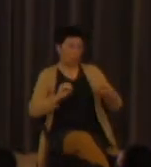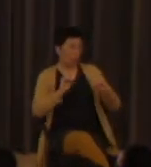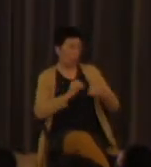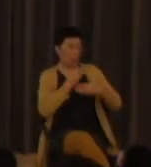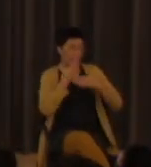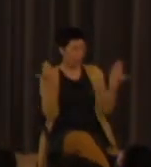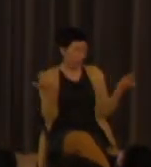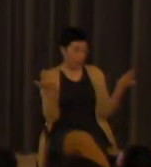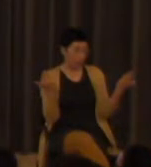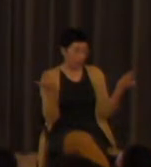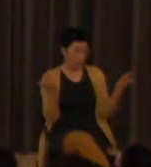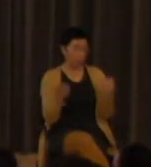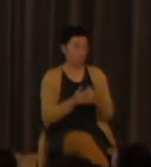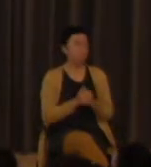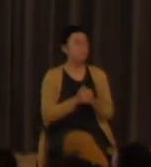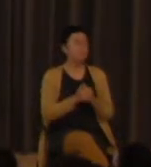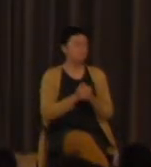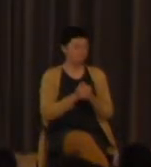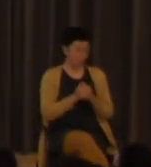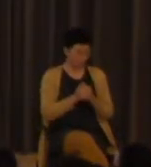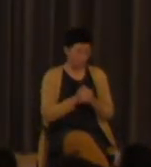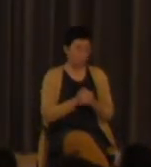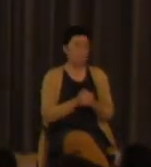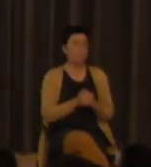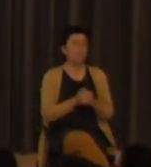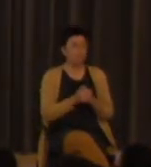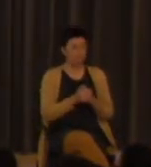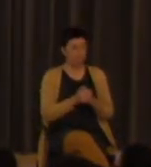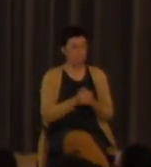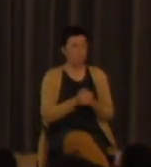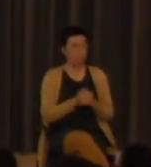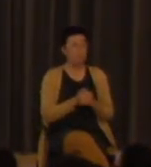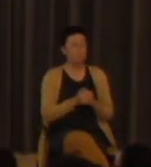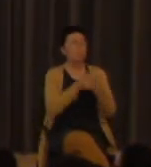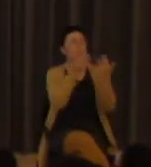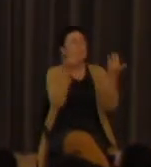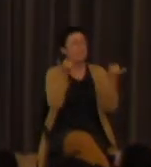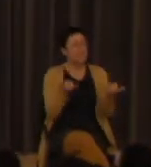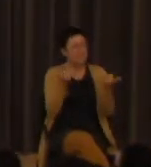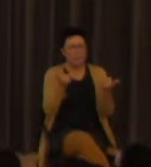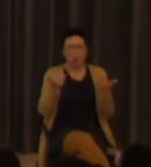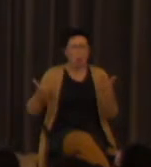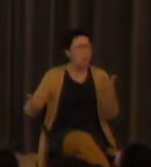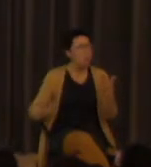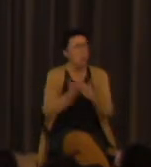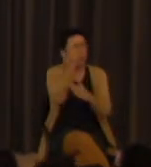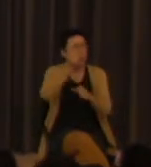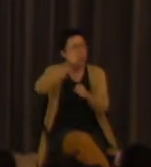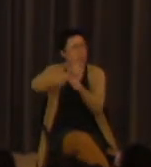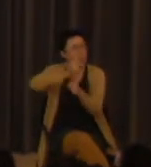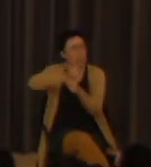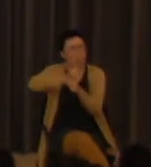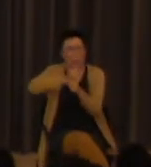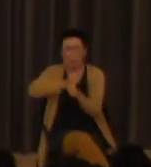També pel que fa a la formació superior hi ha el cicle de mediació comunicativa, el cicle formatiu de grau superior, que es fa al CEIR,